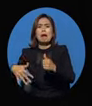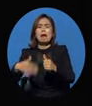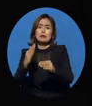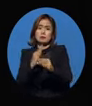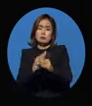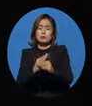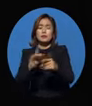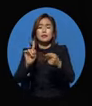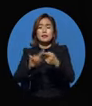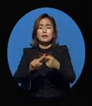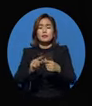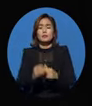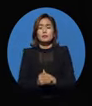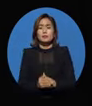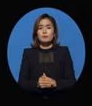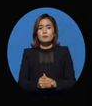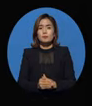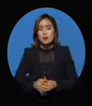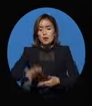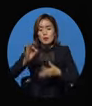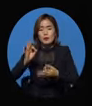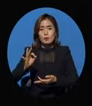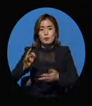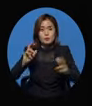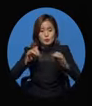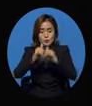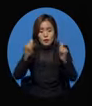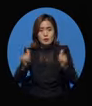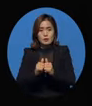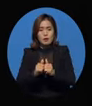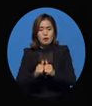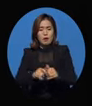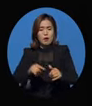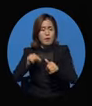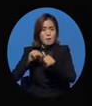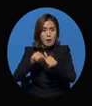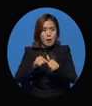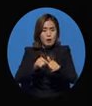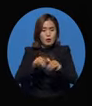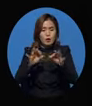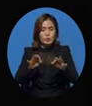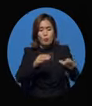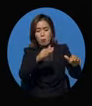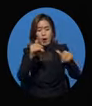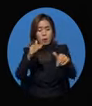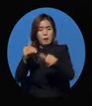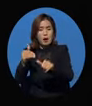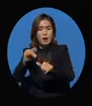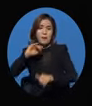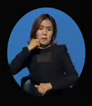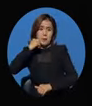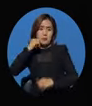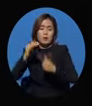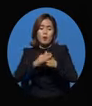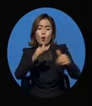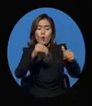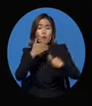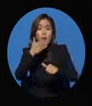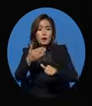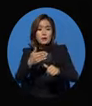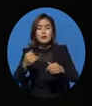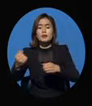이것을 자본주의 사회에서 강제로 어떤 금융에서 를 오라고 해서 되는게 아니라 볼 수 있게